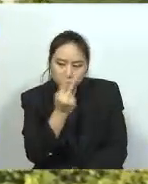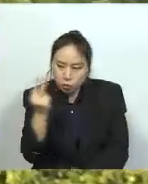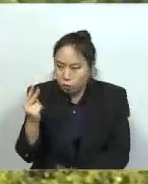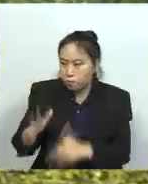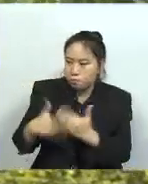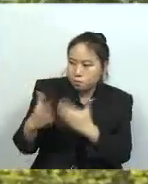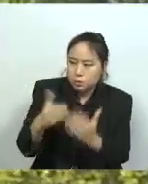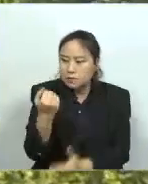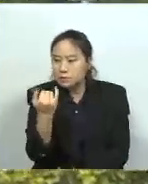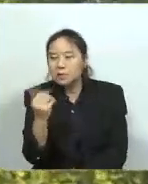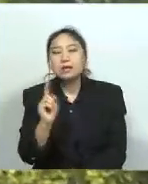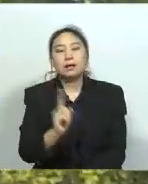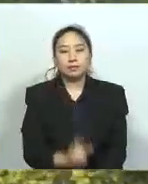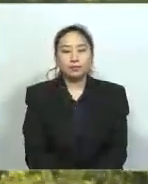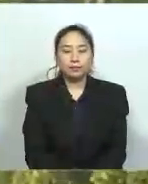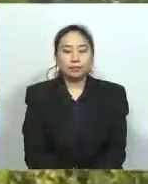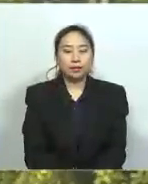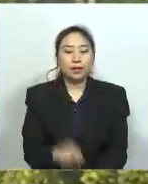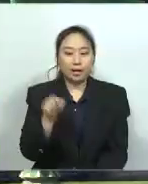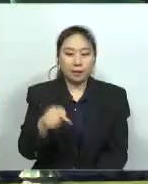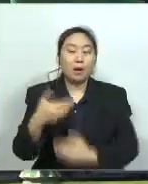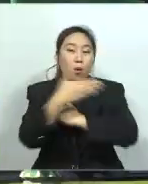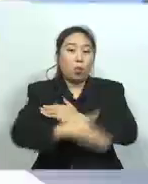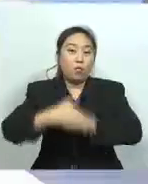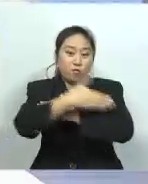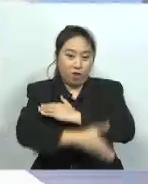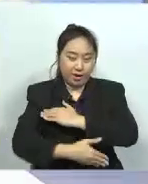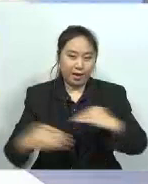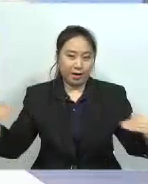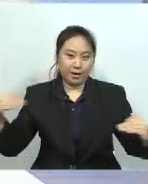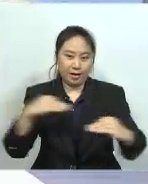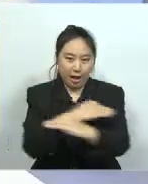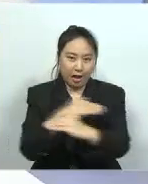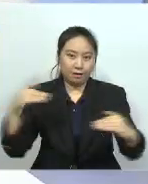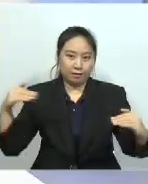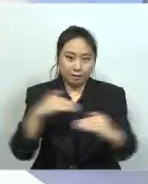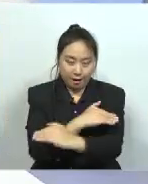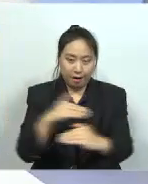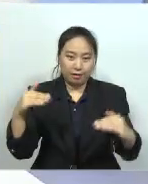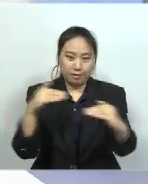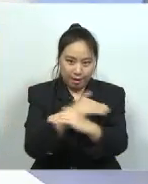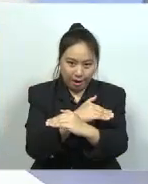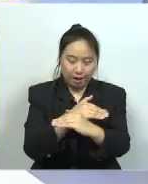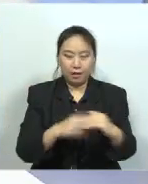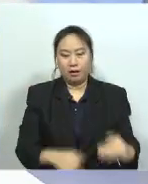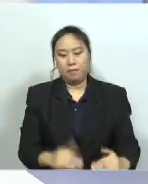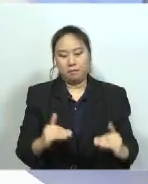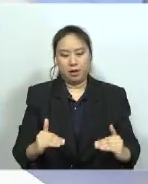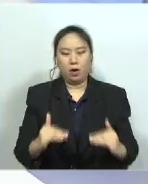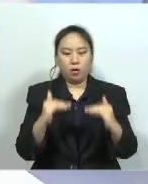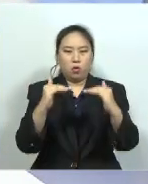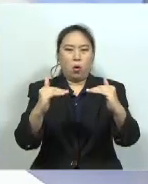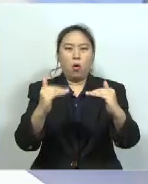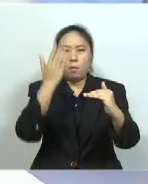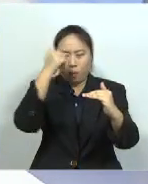คะ ก็ภาพใหญ่ของโครงการเนี่ยเป็นรถไฟทางคู่นะครับตลอดทั้งเส้นทางเลยนะครับแล้วก็จะเป็นทางยกระดับเพื่อที่